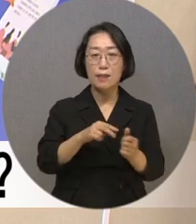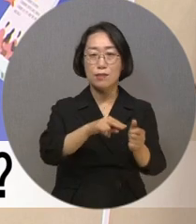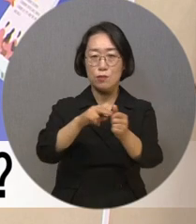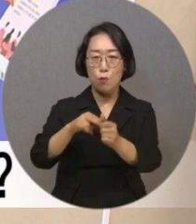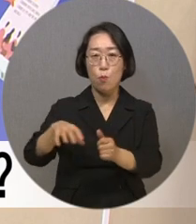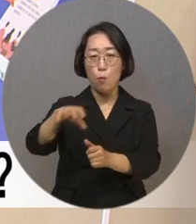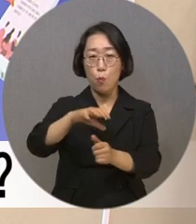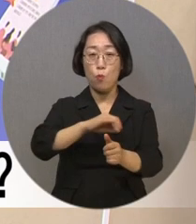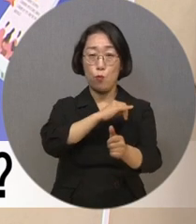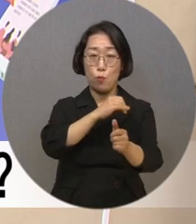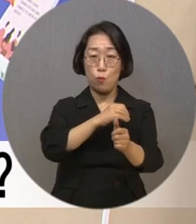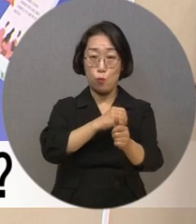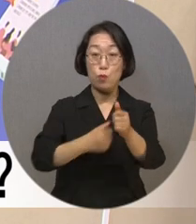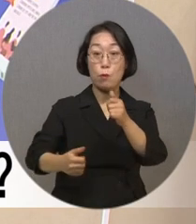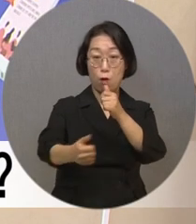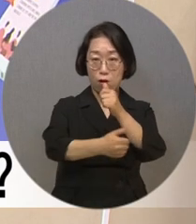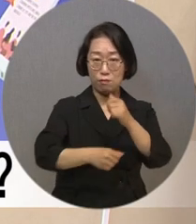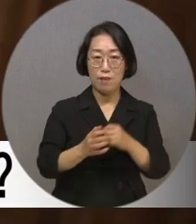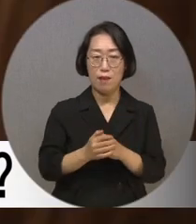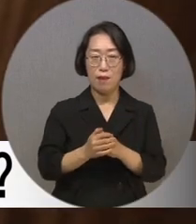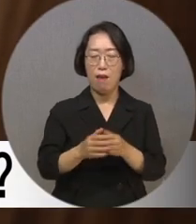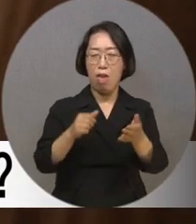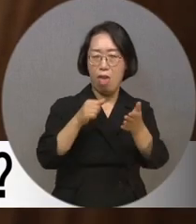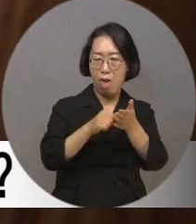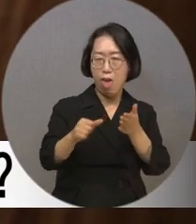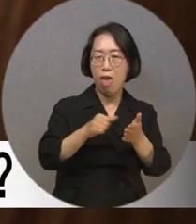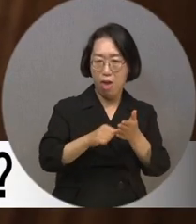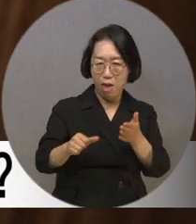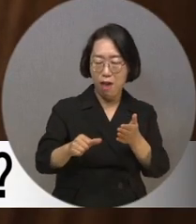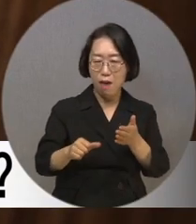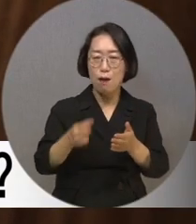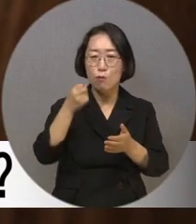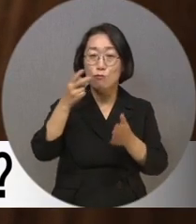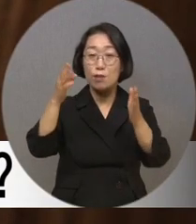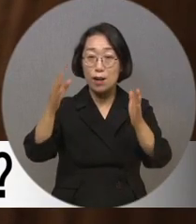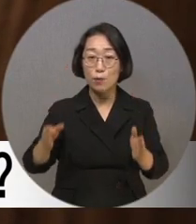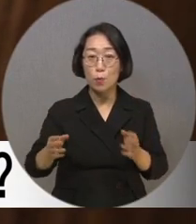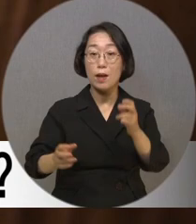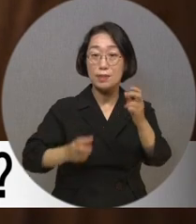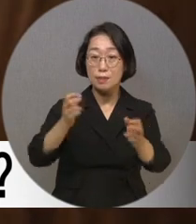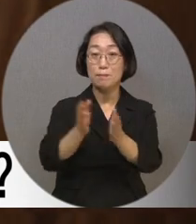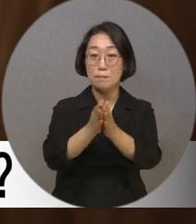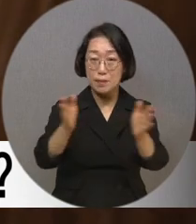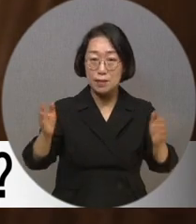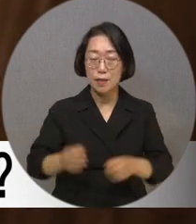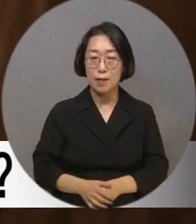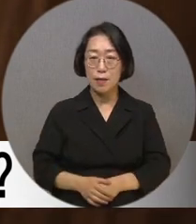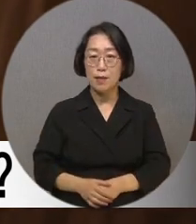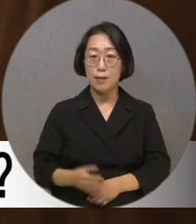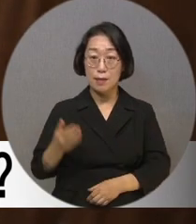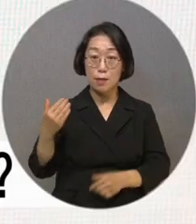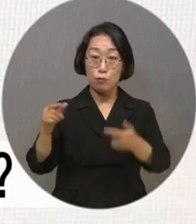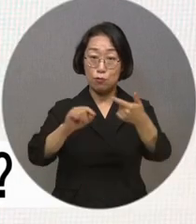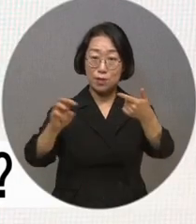개인정보보호위원회가 아동청소년 디지털 유출 권리 시범 사업 시행 두 달을 맞아 지난달 30일까지